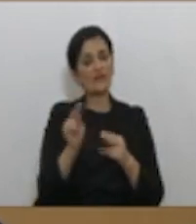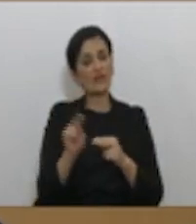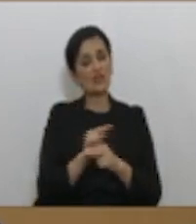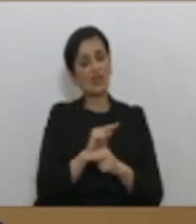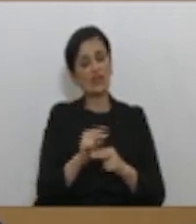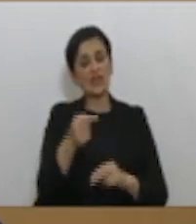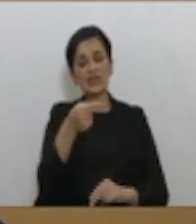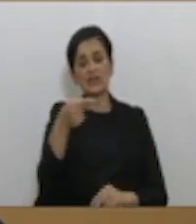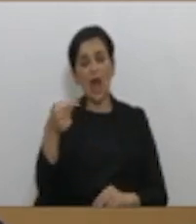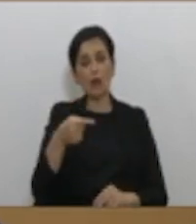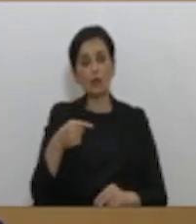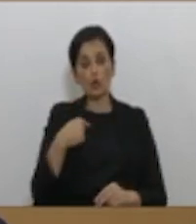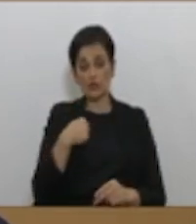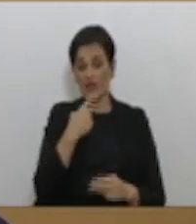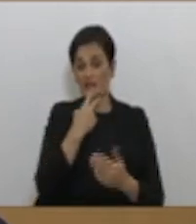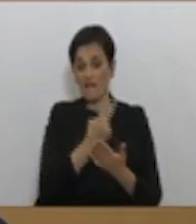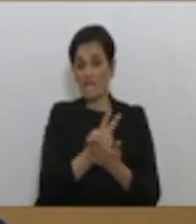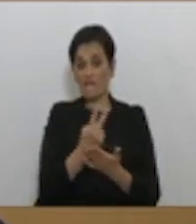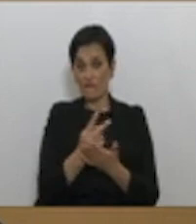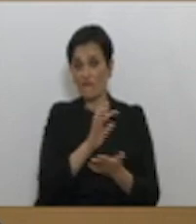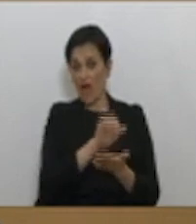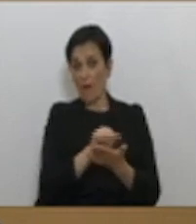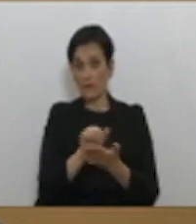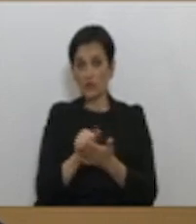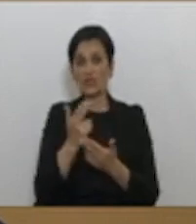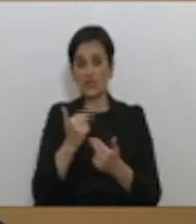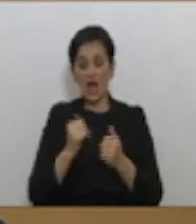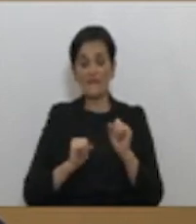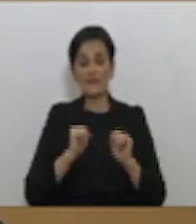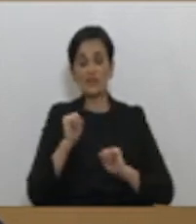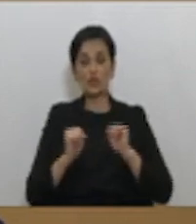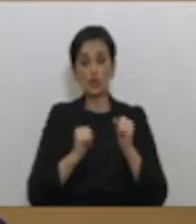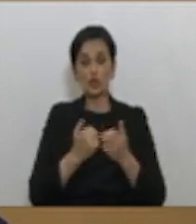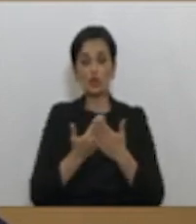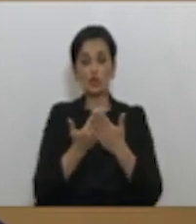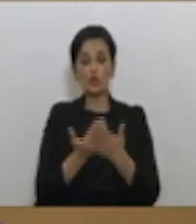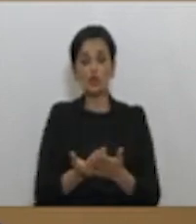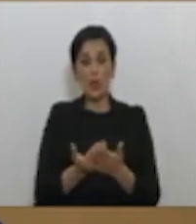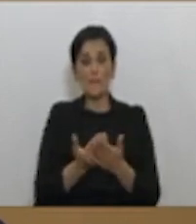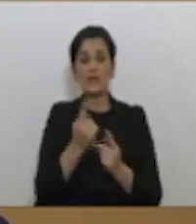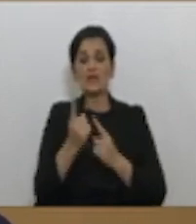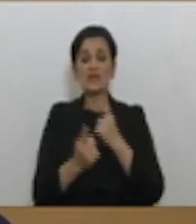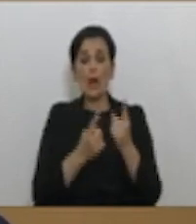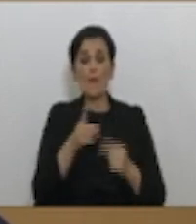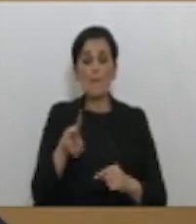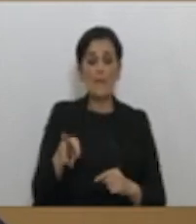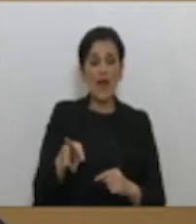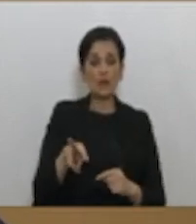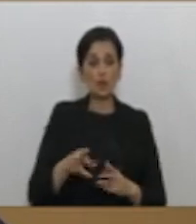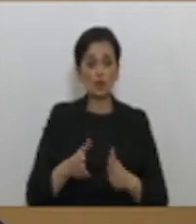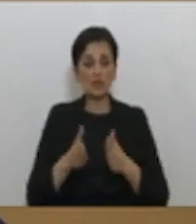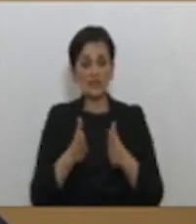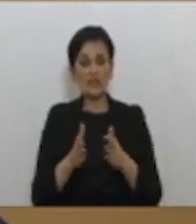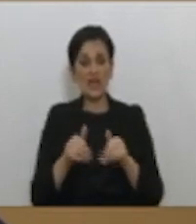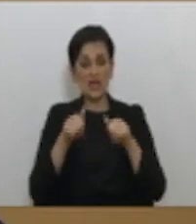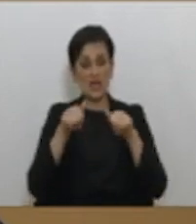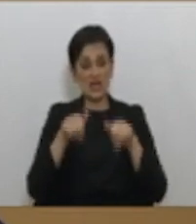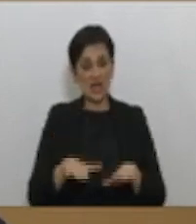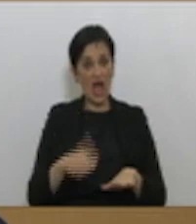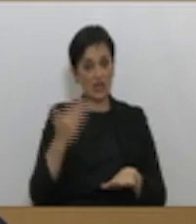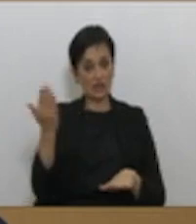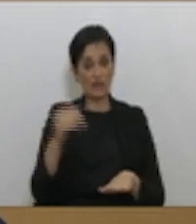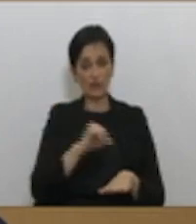ნაკლოვანებებზე, რასაც ჩვენ ვამჩნევთ. Ამასთანავე ვცდილობთ წარმოგვიდგინოთ გამოსწორებული გზები და მეთოდები, გადაწყვეტილება თქვენ თუ უნდა